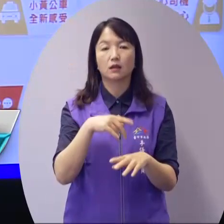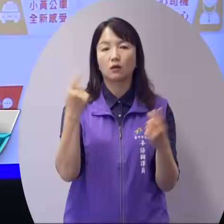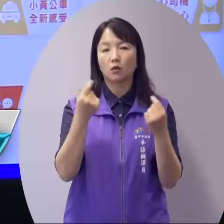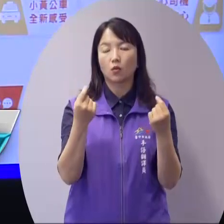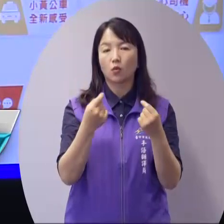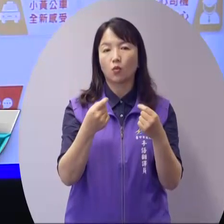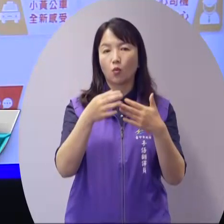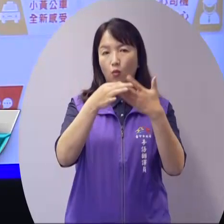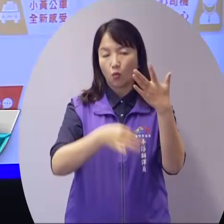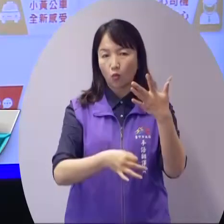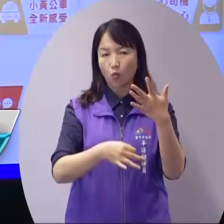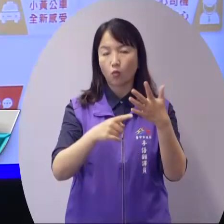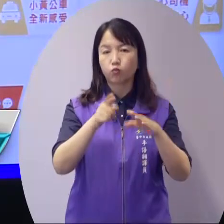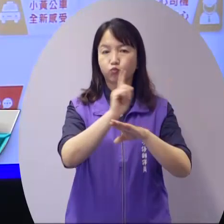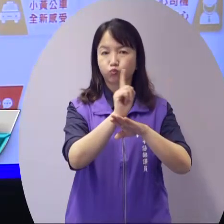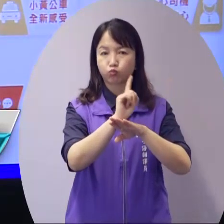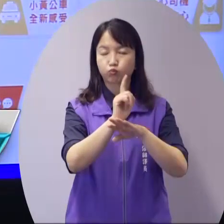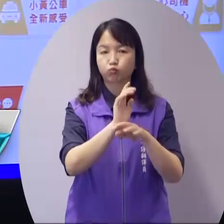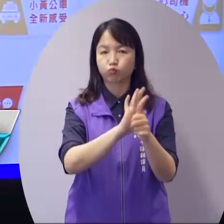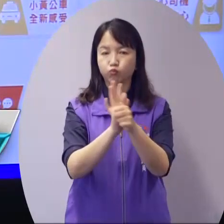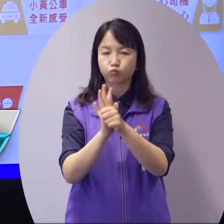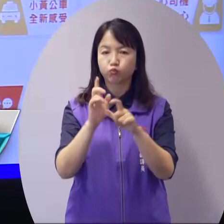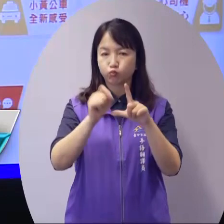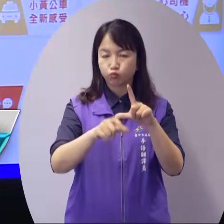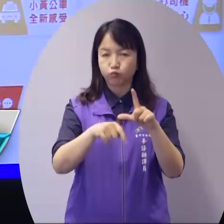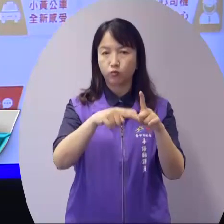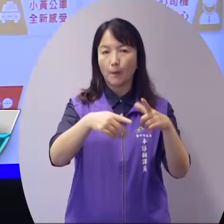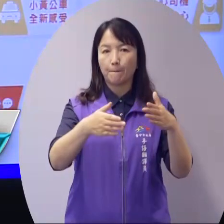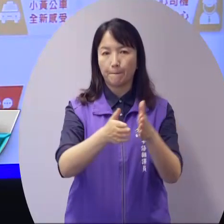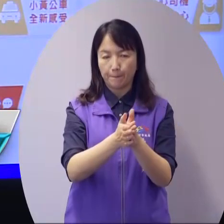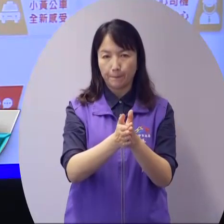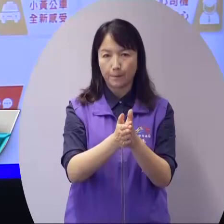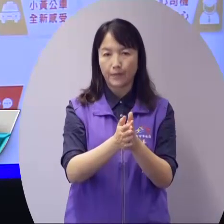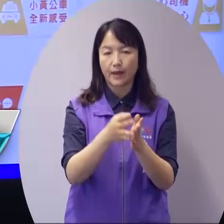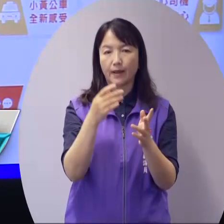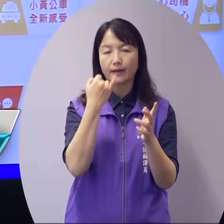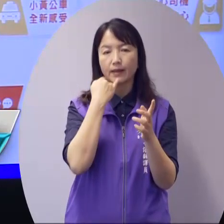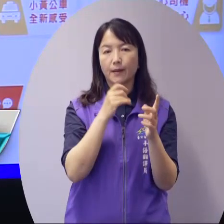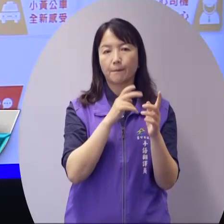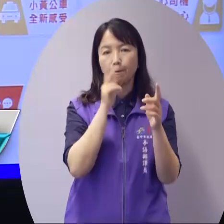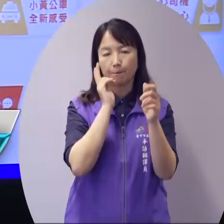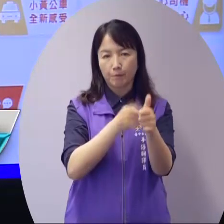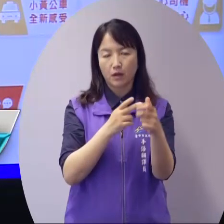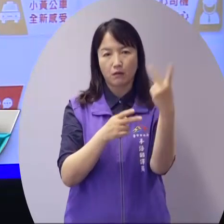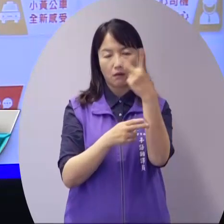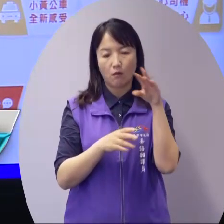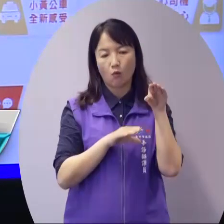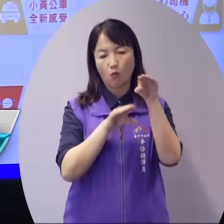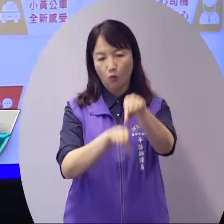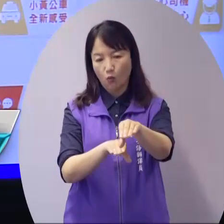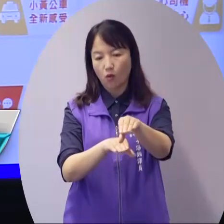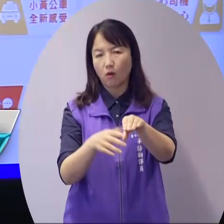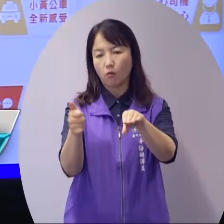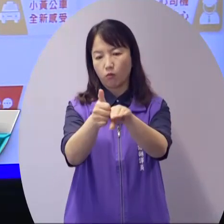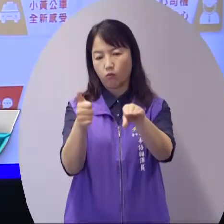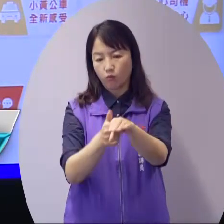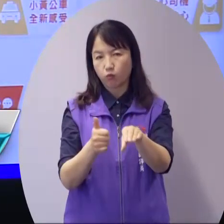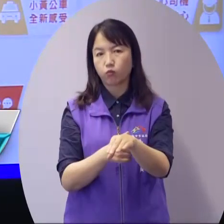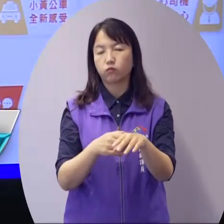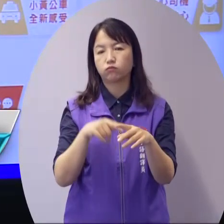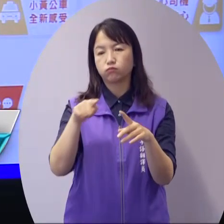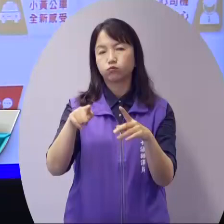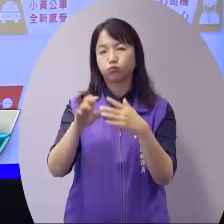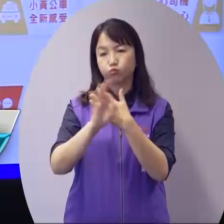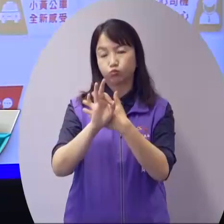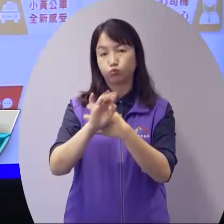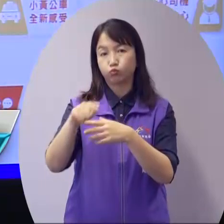相关的这些小黄公车的服务公司，他就会同时间配2台车进去，那可以服务到我们适当的这些区